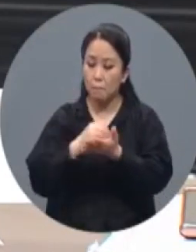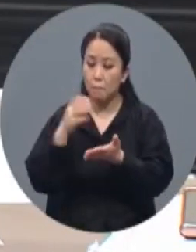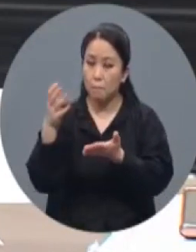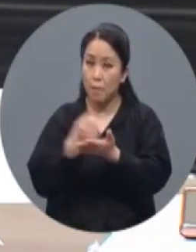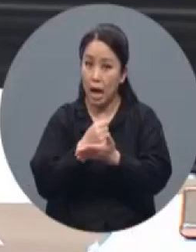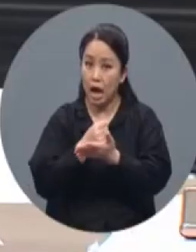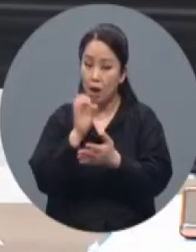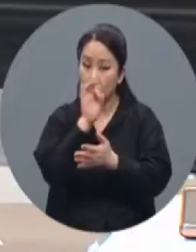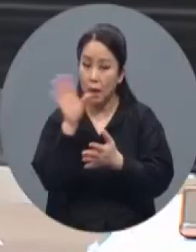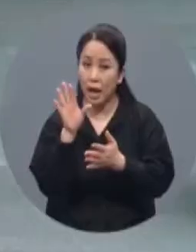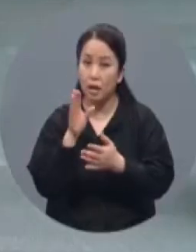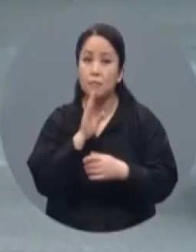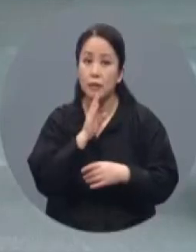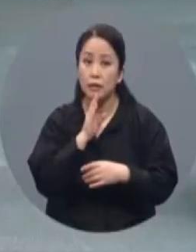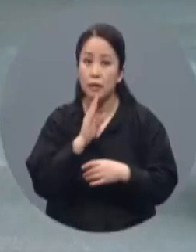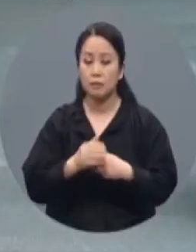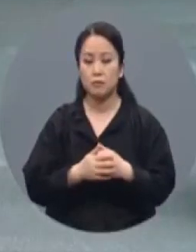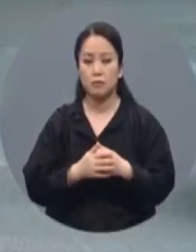영원이죠.